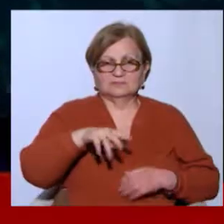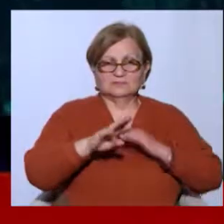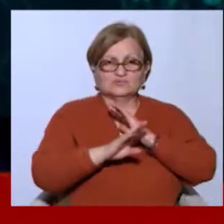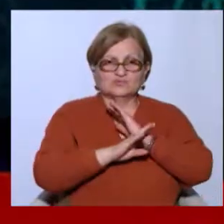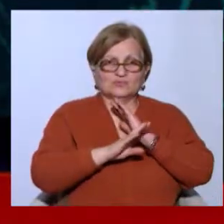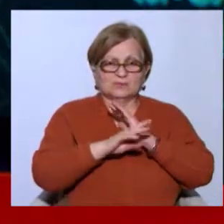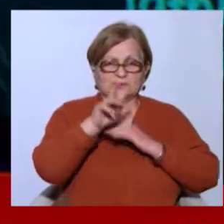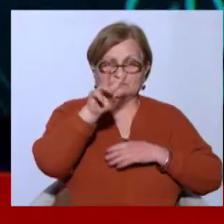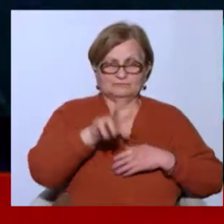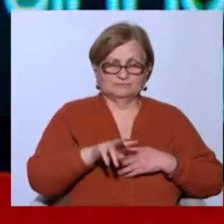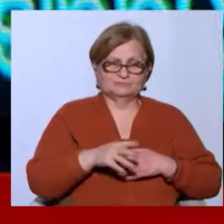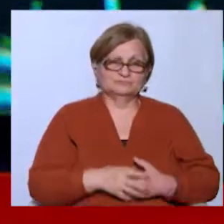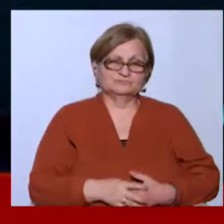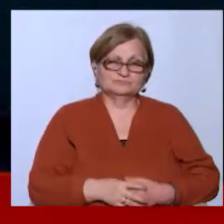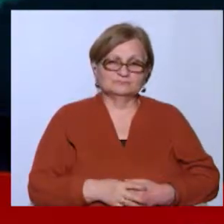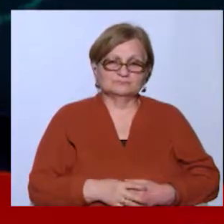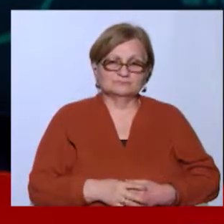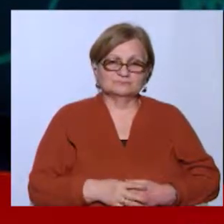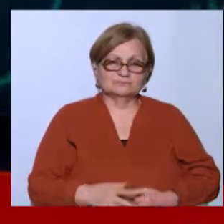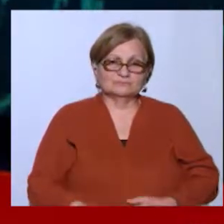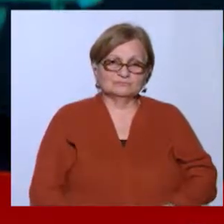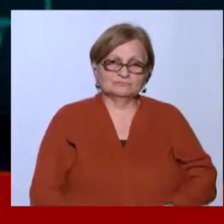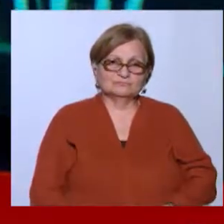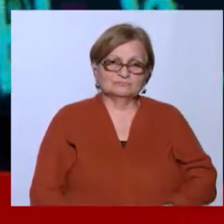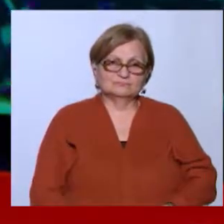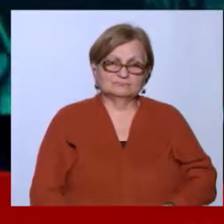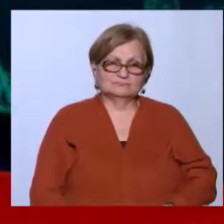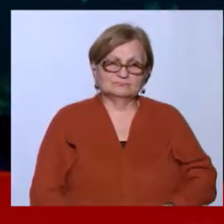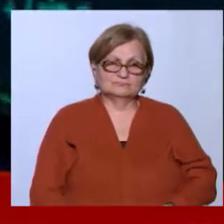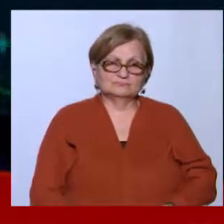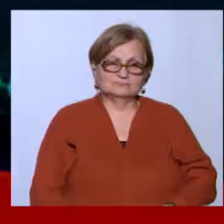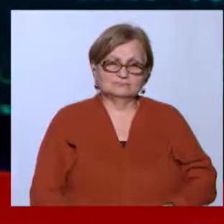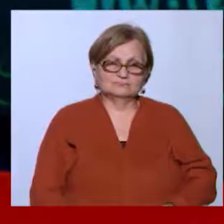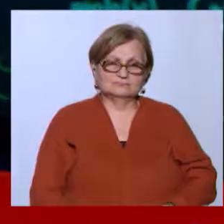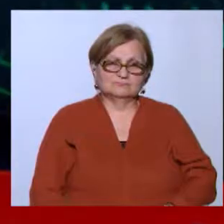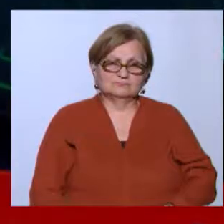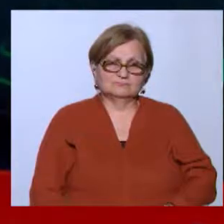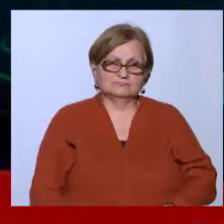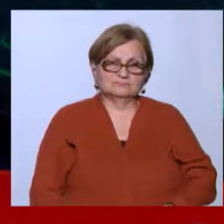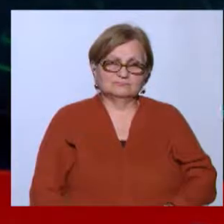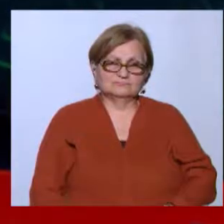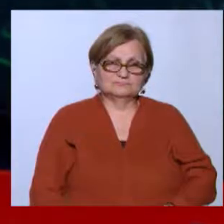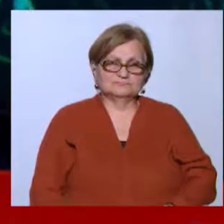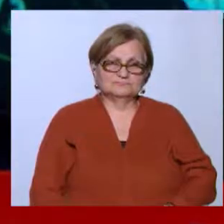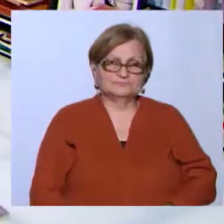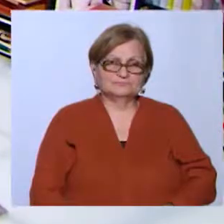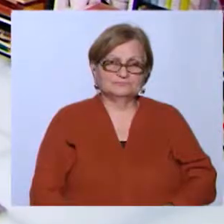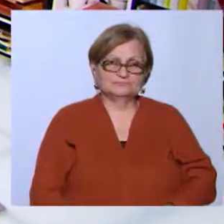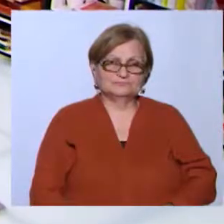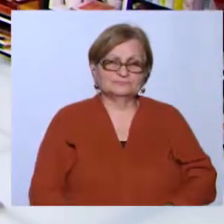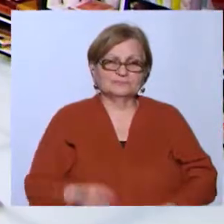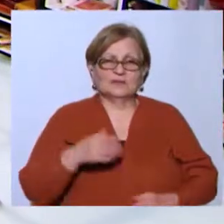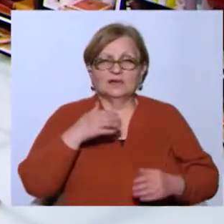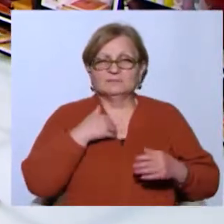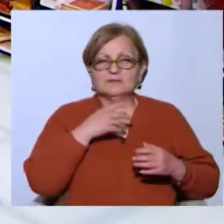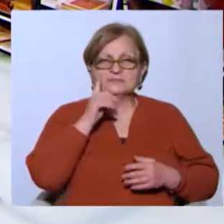აქვს თავზე. კარგით. ახლა სანამ ჩვენ აი აქ რაღაცებს ვიყიდდით, მე